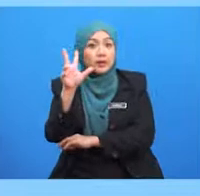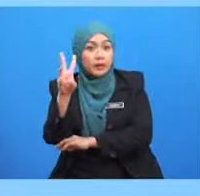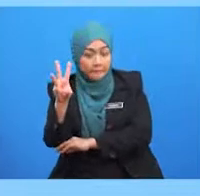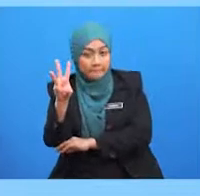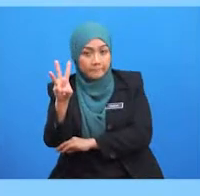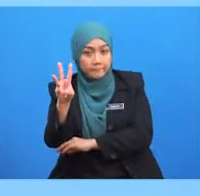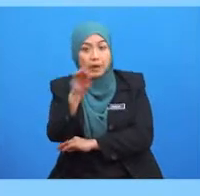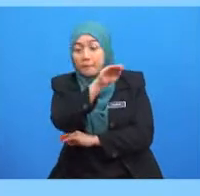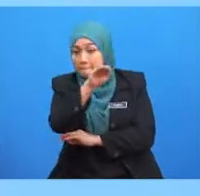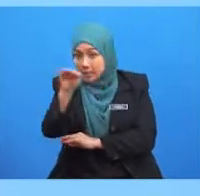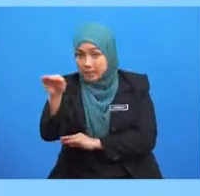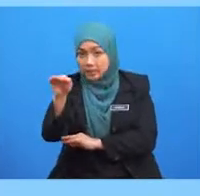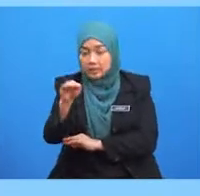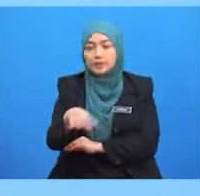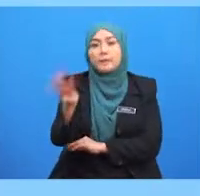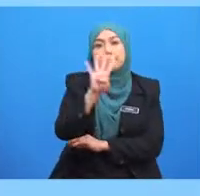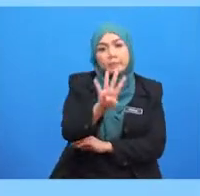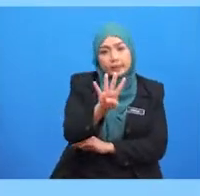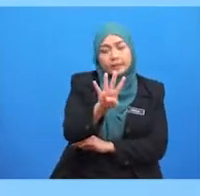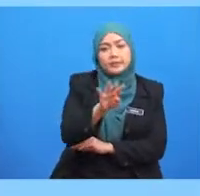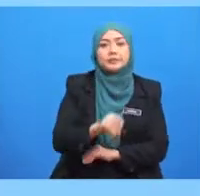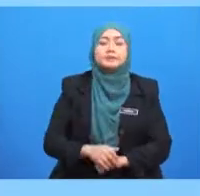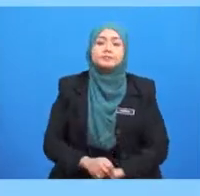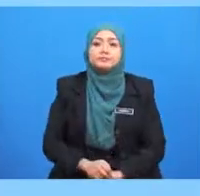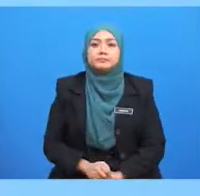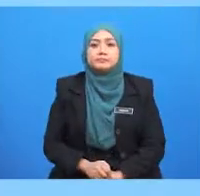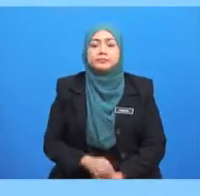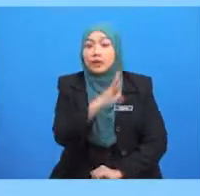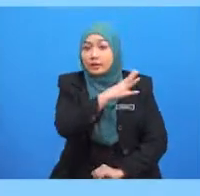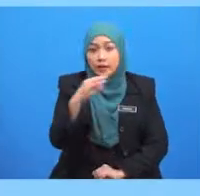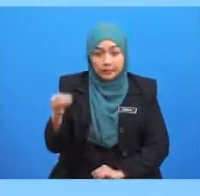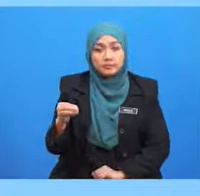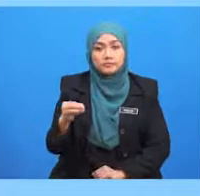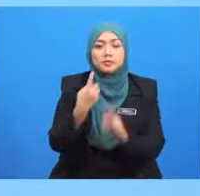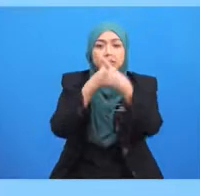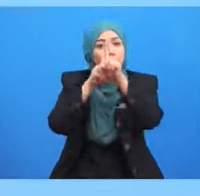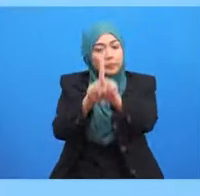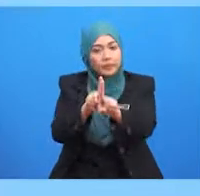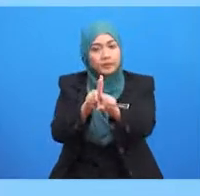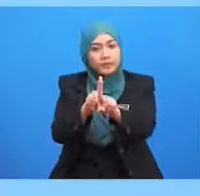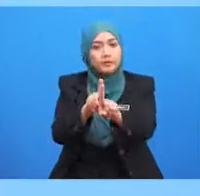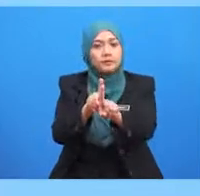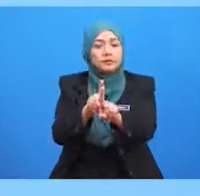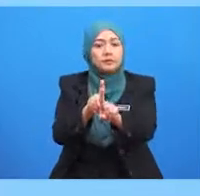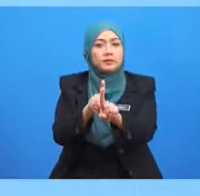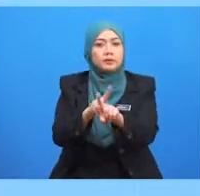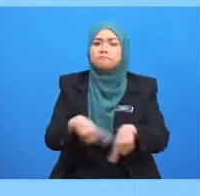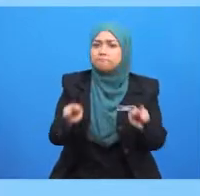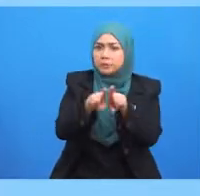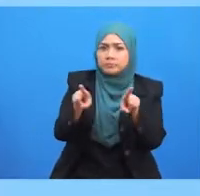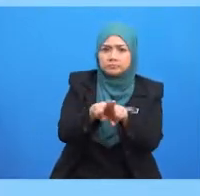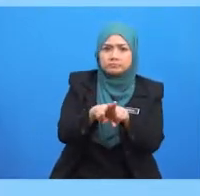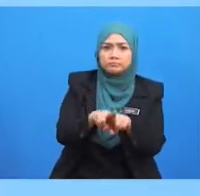396 dibahagikan dengan tempat janji jawabannya Adella